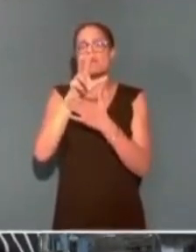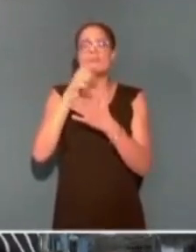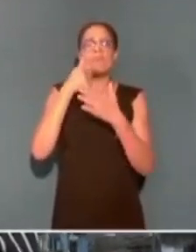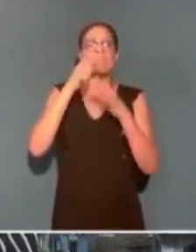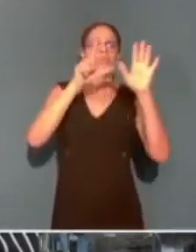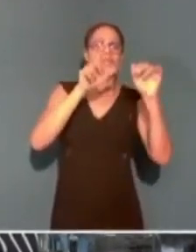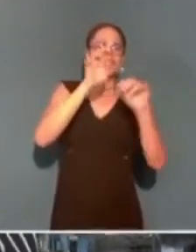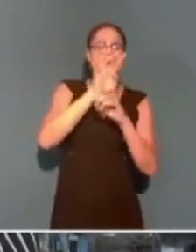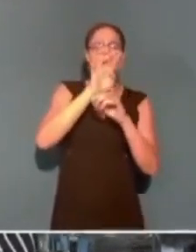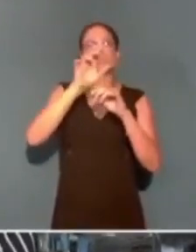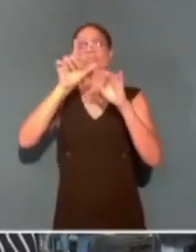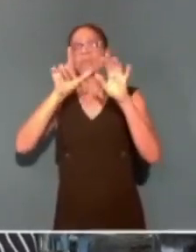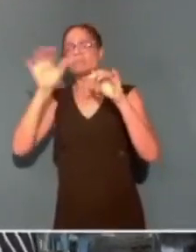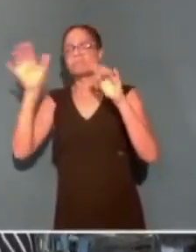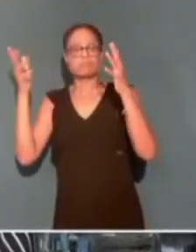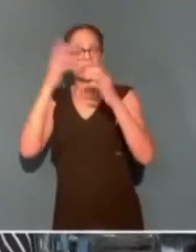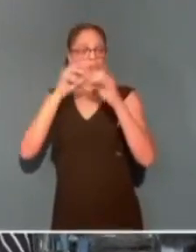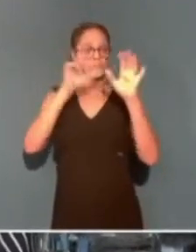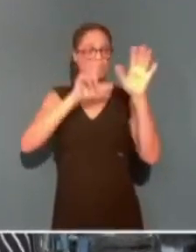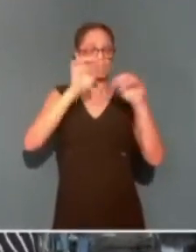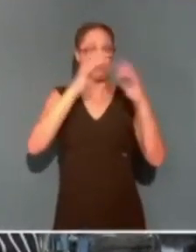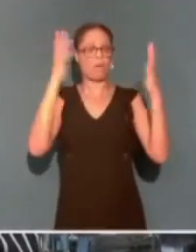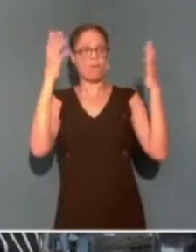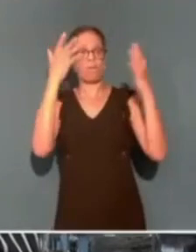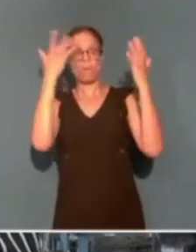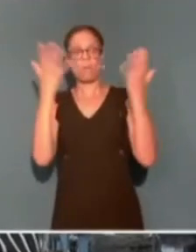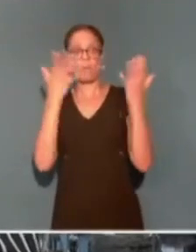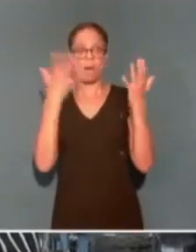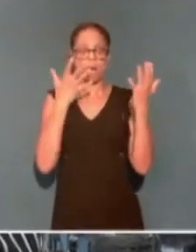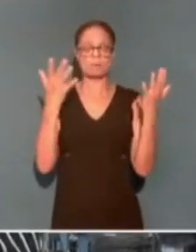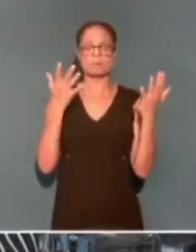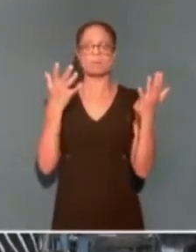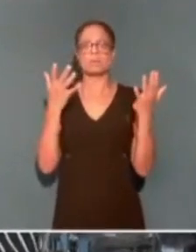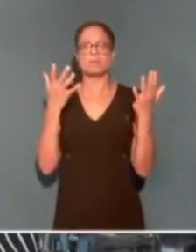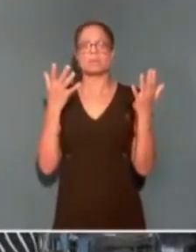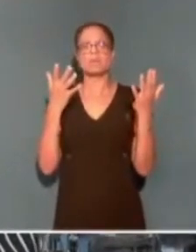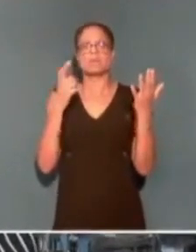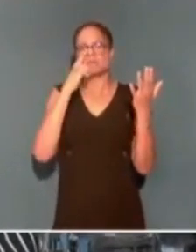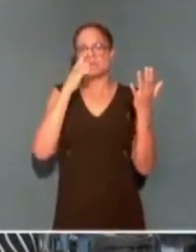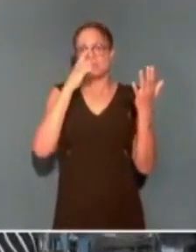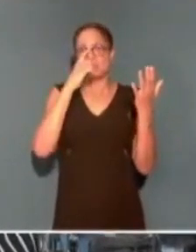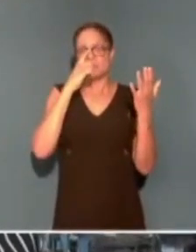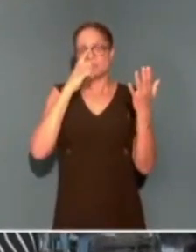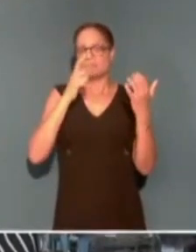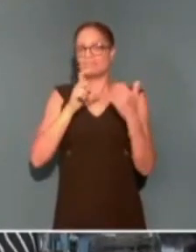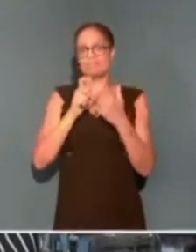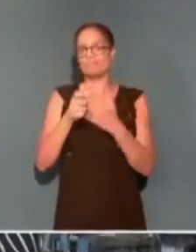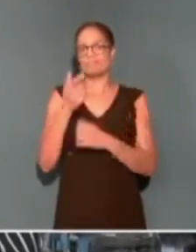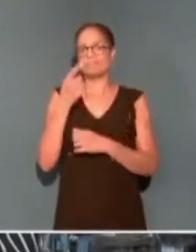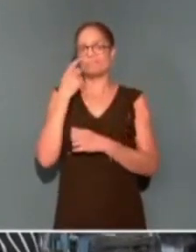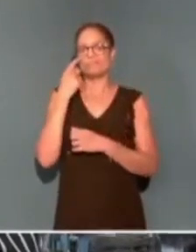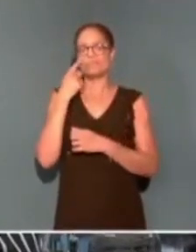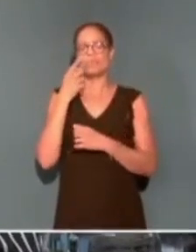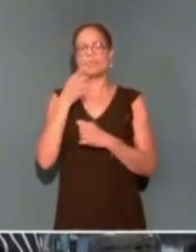passe 74, c'est vraiment l'inconnu, on fait un bon l'inconnu, on va tout perdre. Bien, ça a fait échouer la